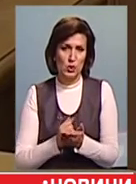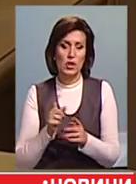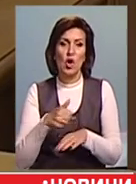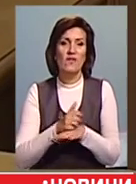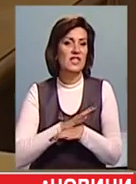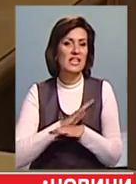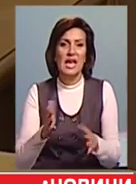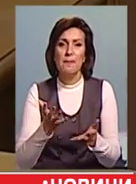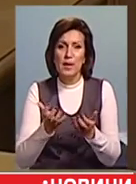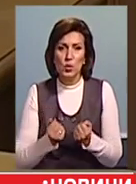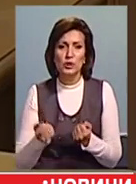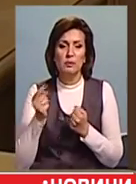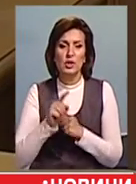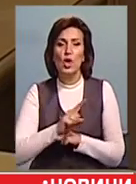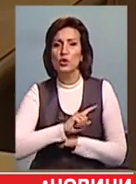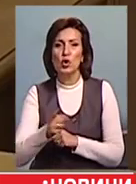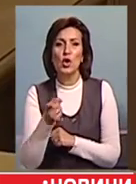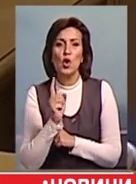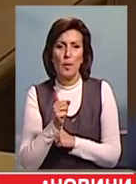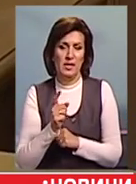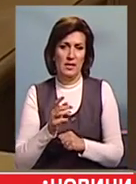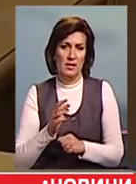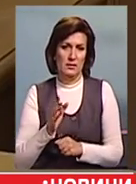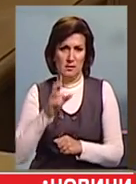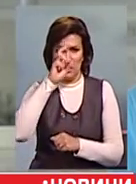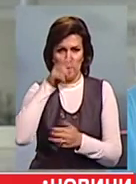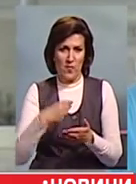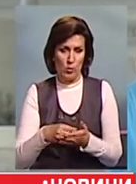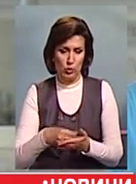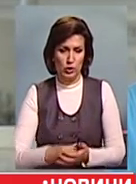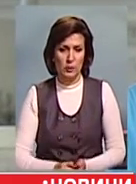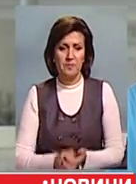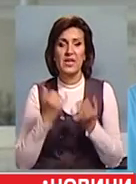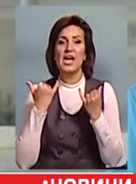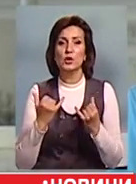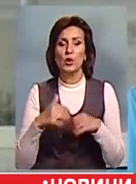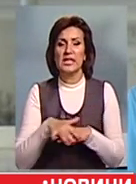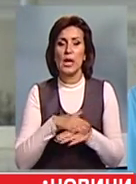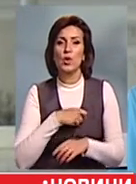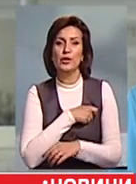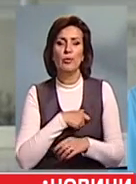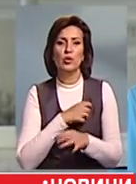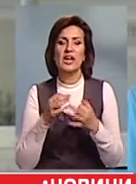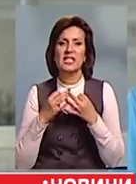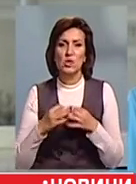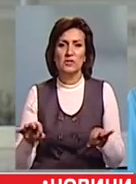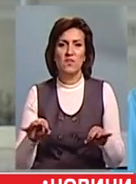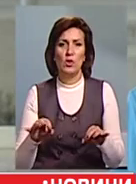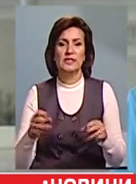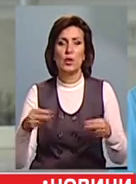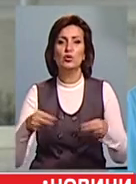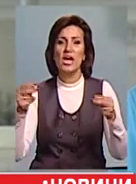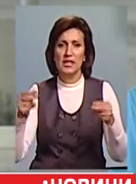що головне, не беручи при цьому жодної копійки з державного бюджету. І сьогодні народні депутати дозволили